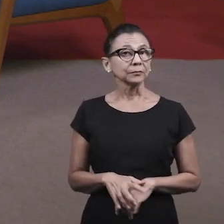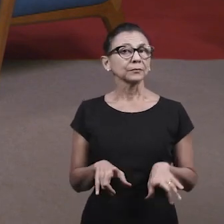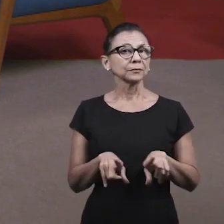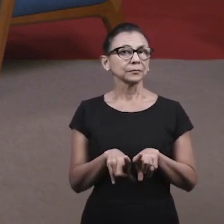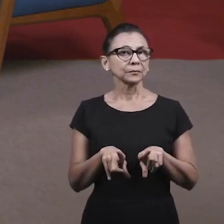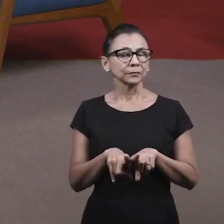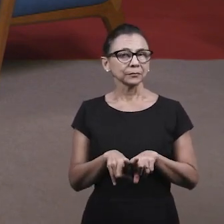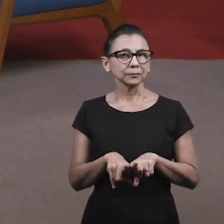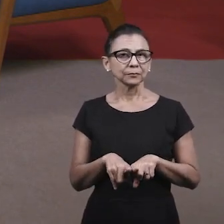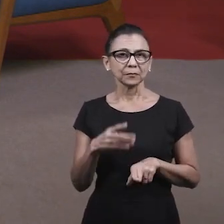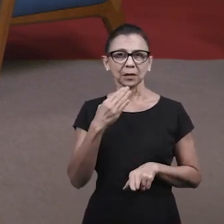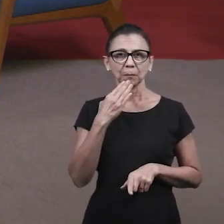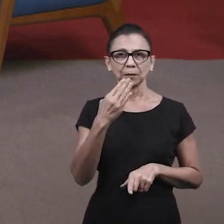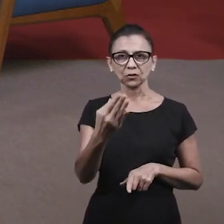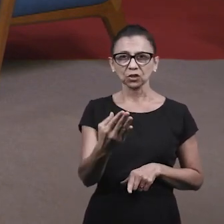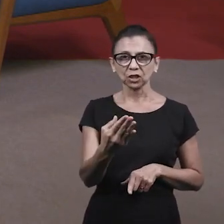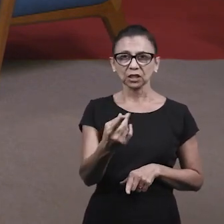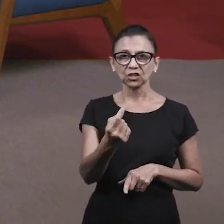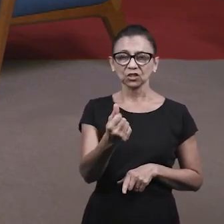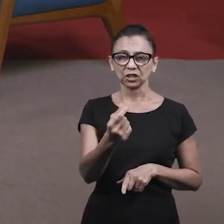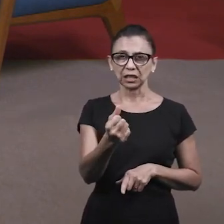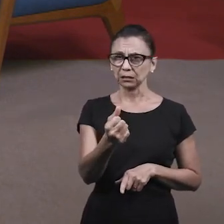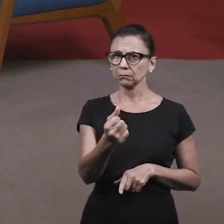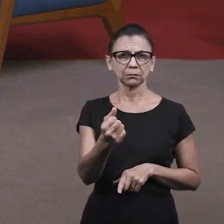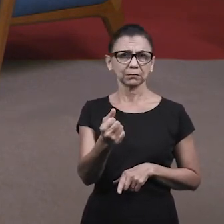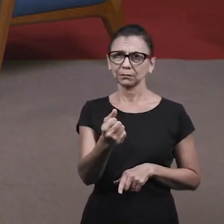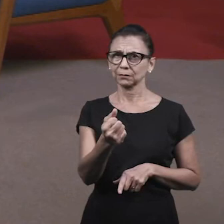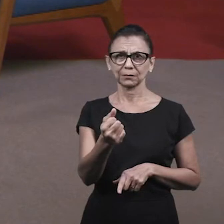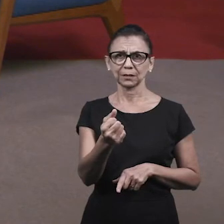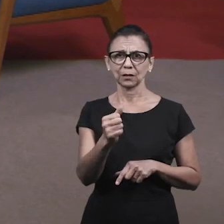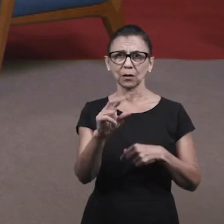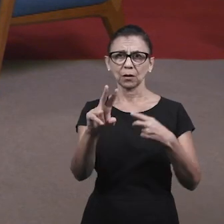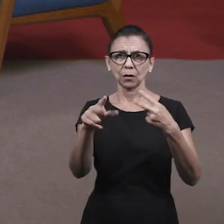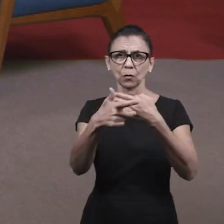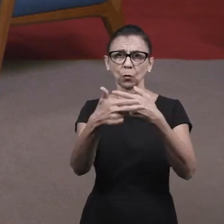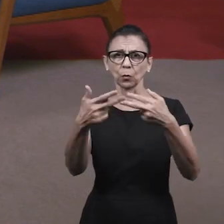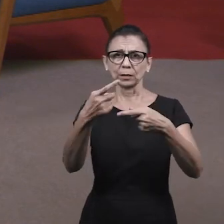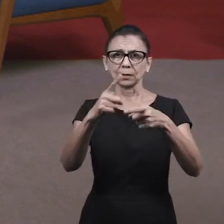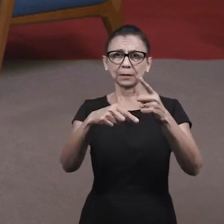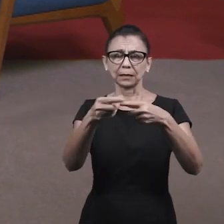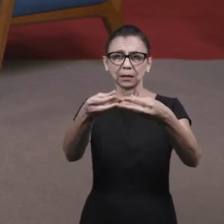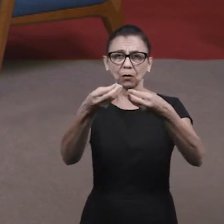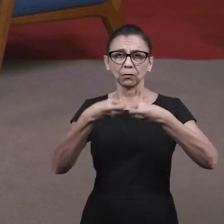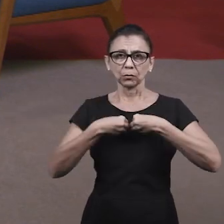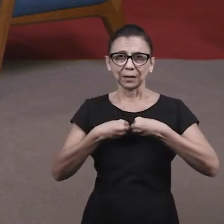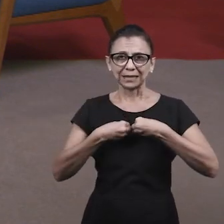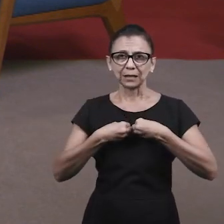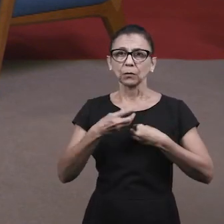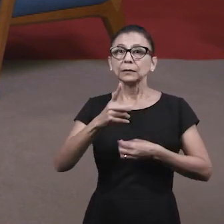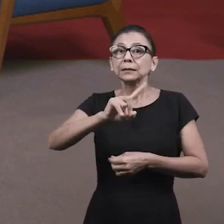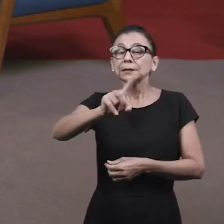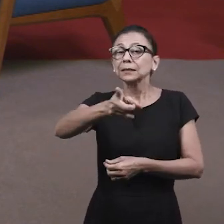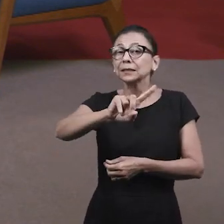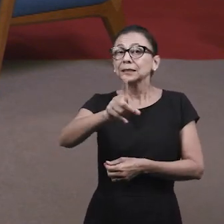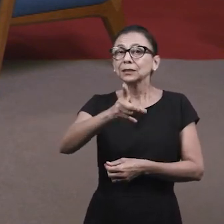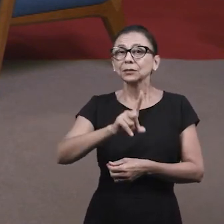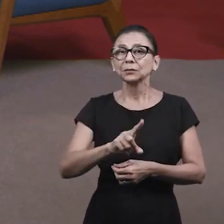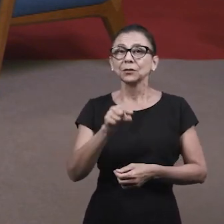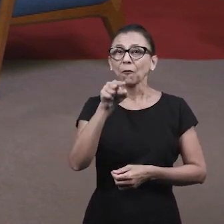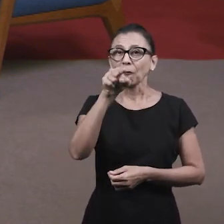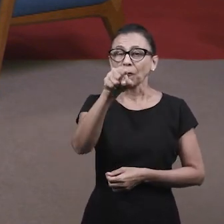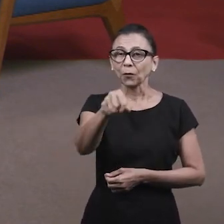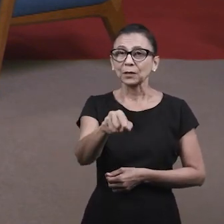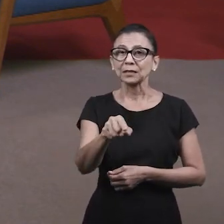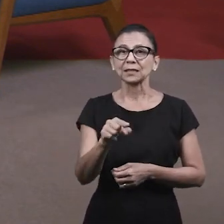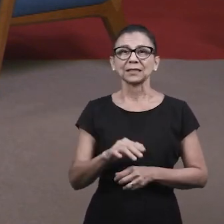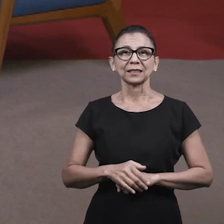0800-707-376. Et encore, nous n'allons pas vous demander des contributions financières, ni même une offrande. Vous allez recevoir une prière,